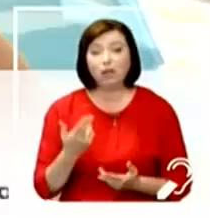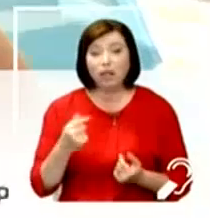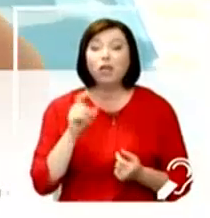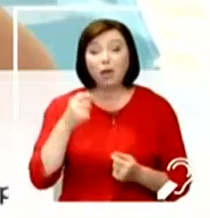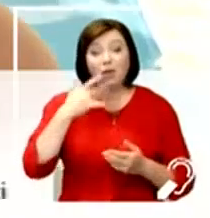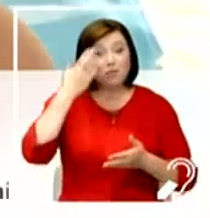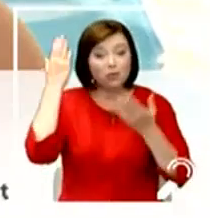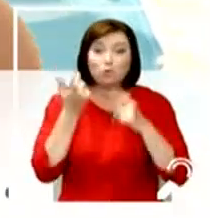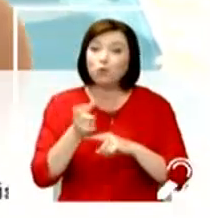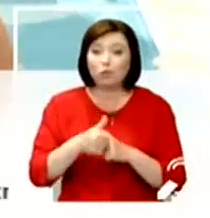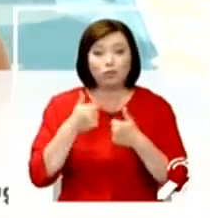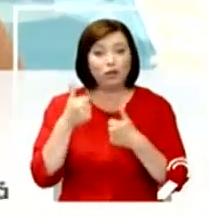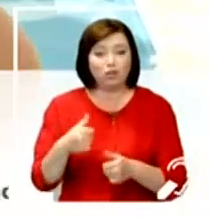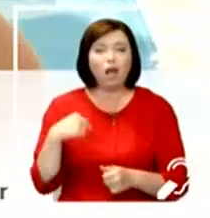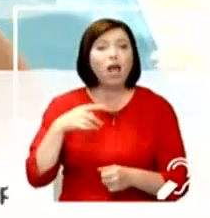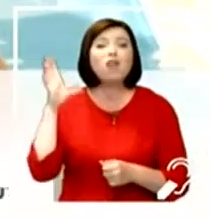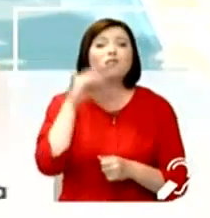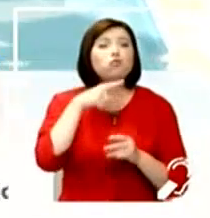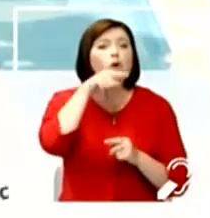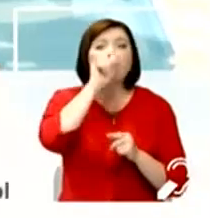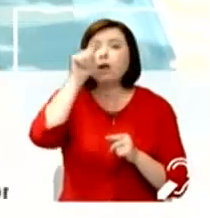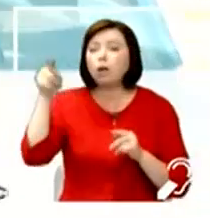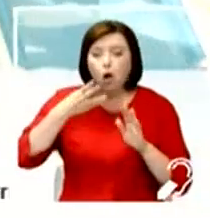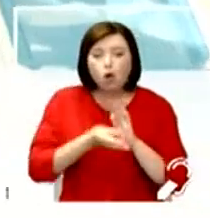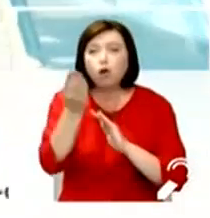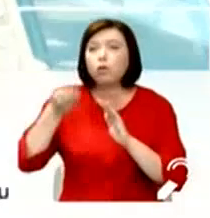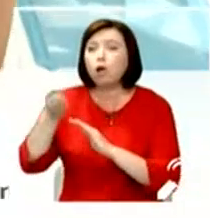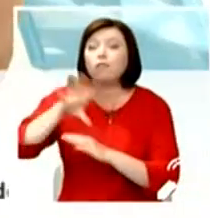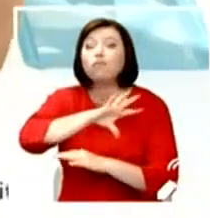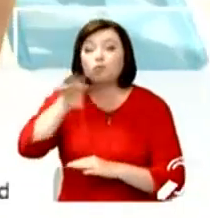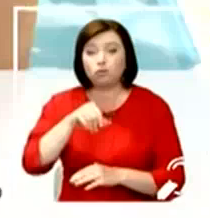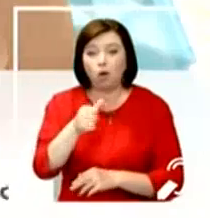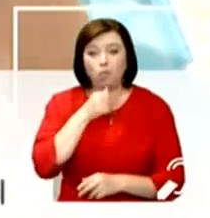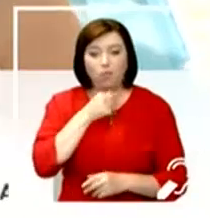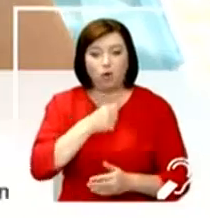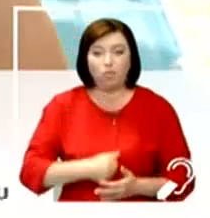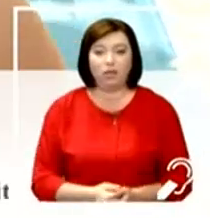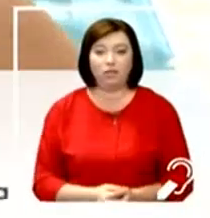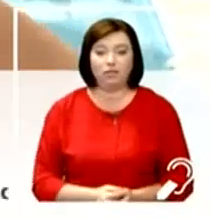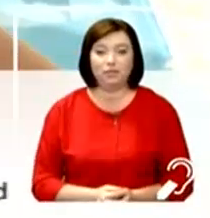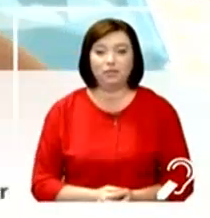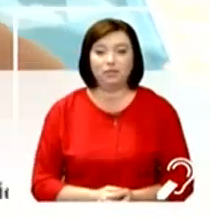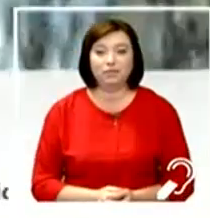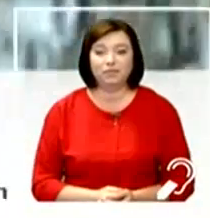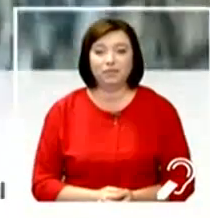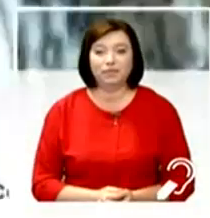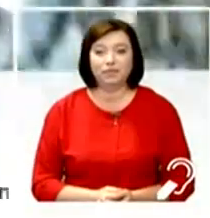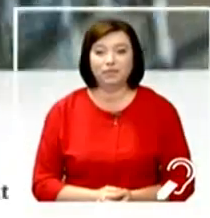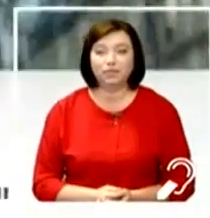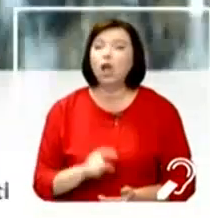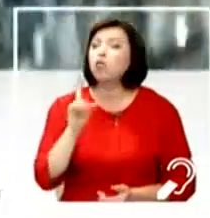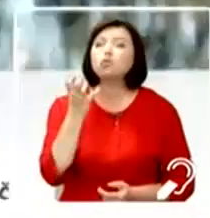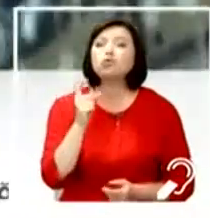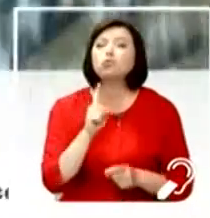Mă distrez foarte bine. M-am dat pe toate topoganele pe care sunt în zona pentru copii. Și ce